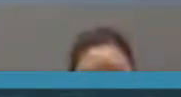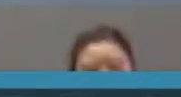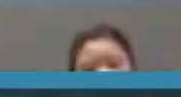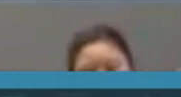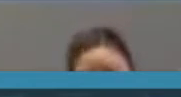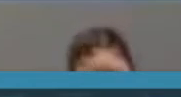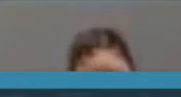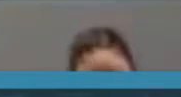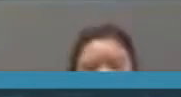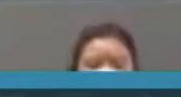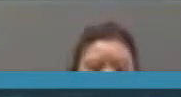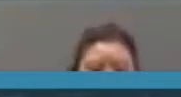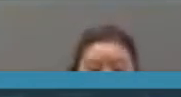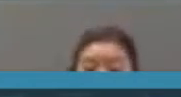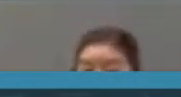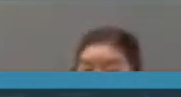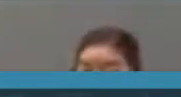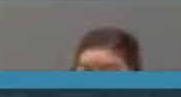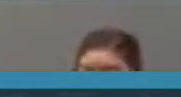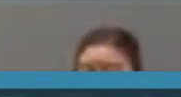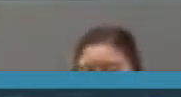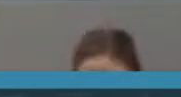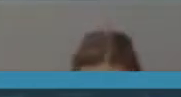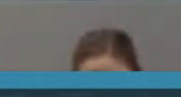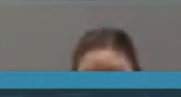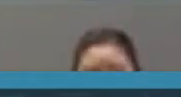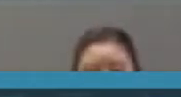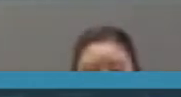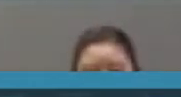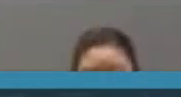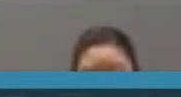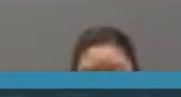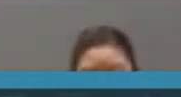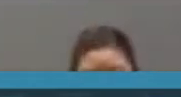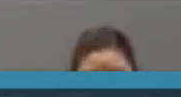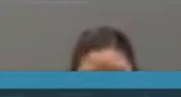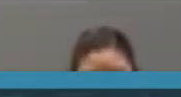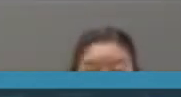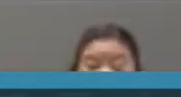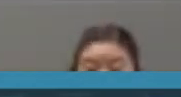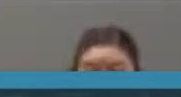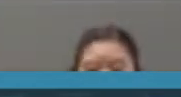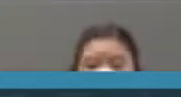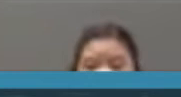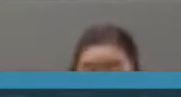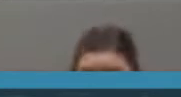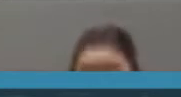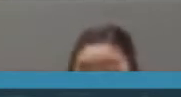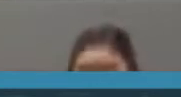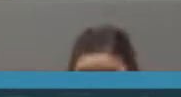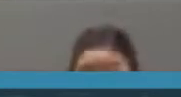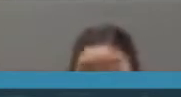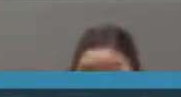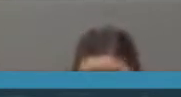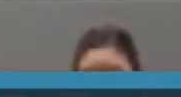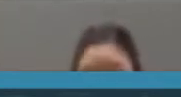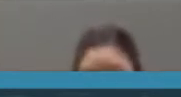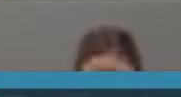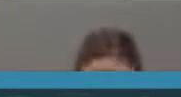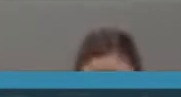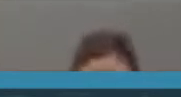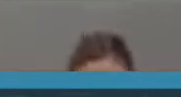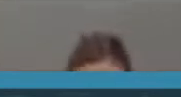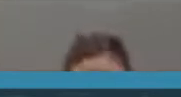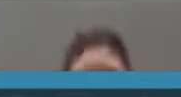าวคนึงนิดทองฤทธิ์กล่าวว่าอยากให้น้อมนำแนวทางโดยเฉพาะเรื่องการทำความดีและความรักความสามัคคีมาประพฤติปฏิบั